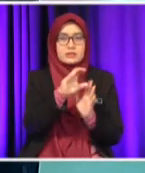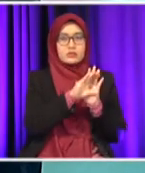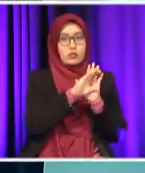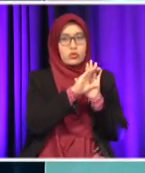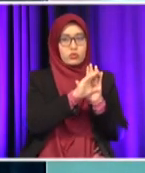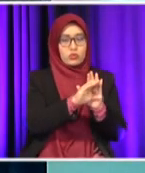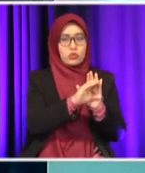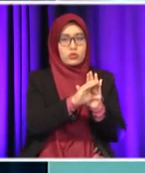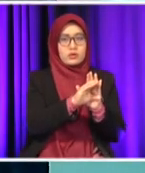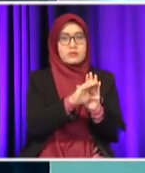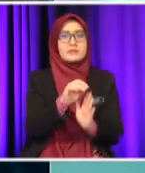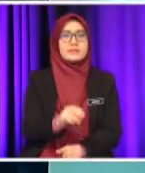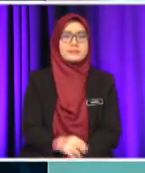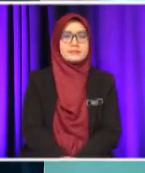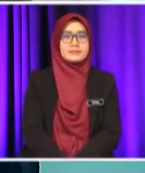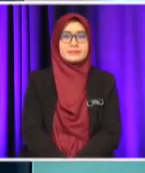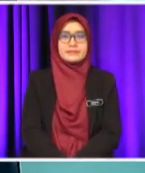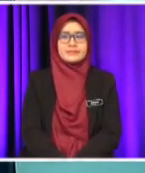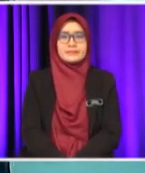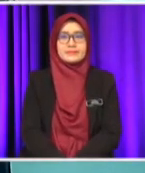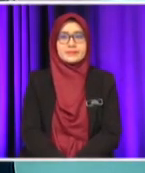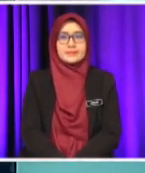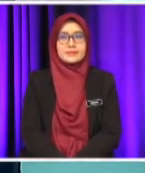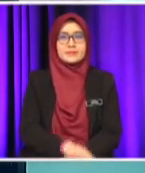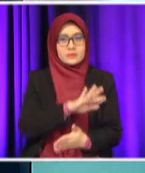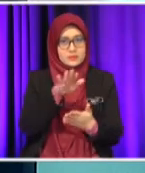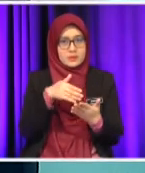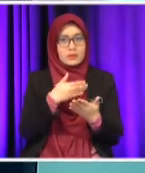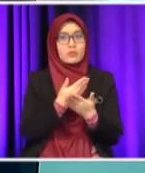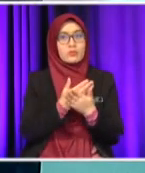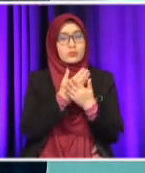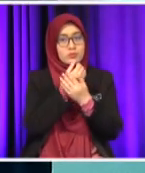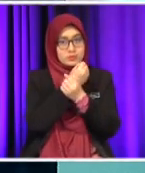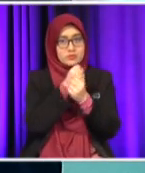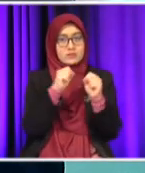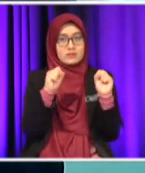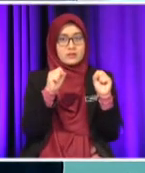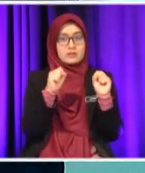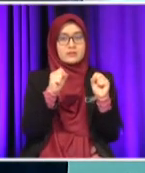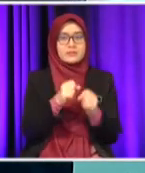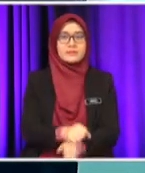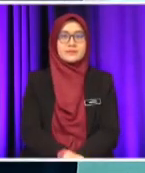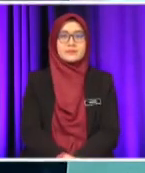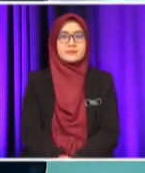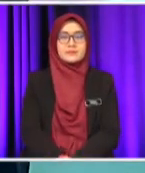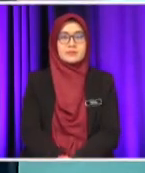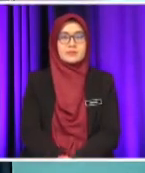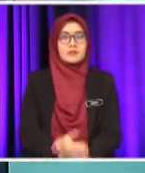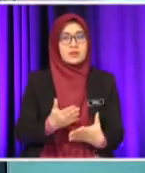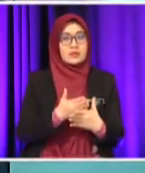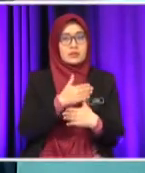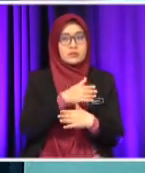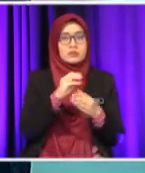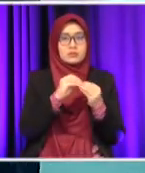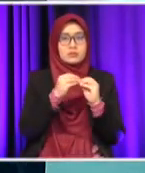menghias akuarium Aquascape kemudian Oke ikuti terus kepada nomor satu ini untuk